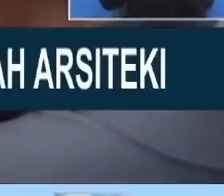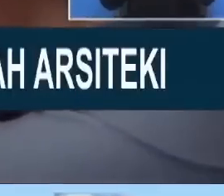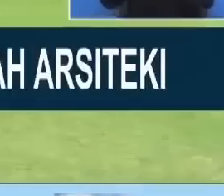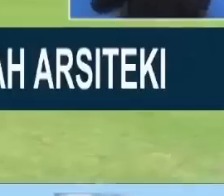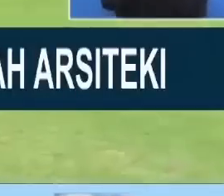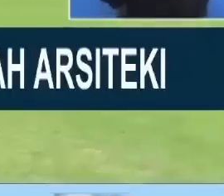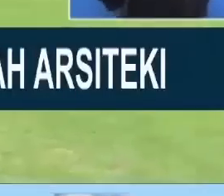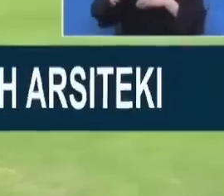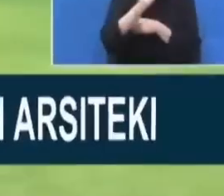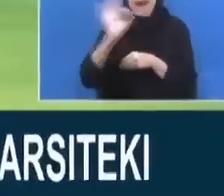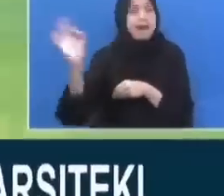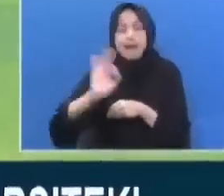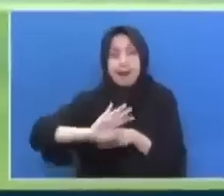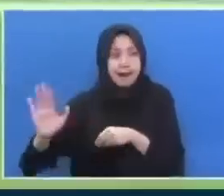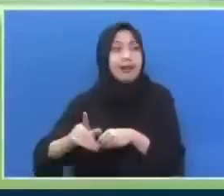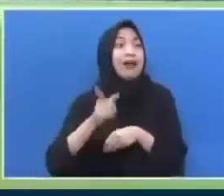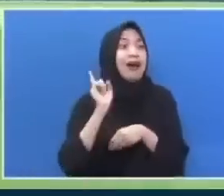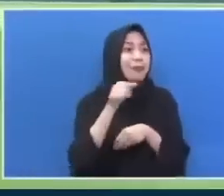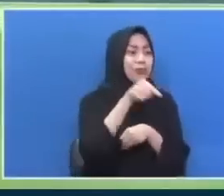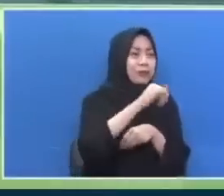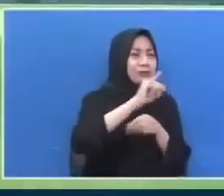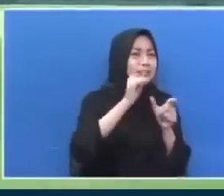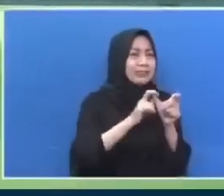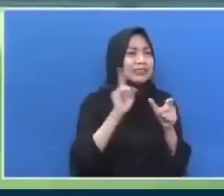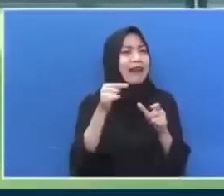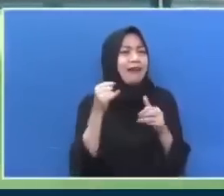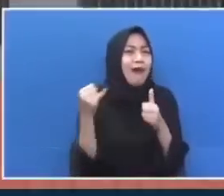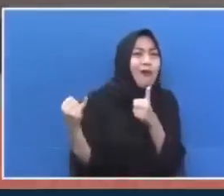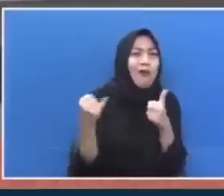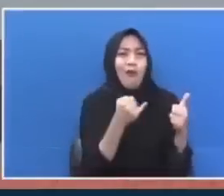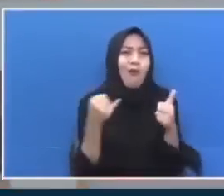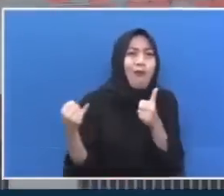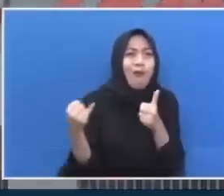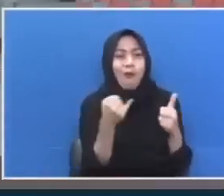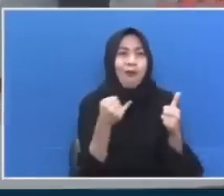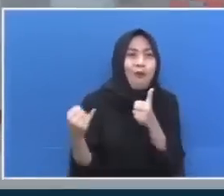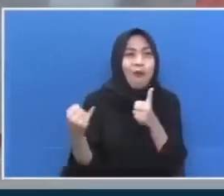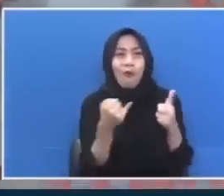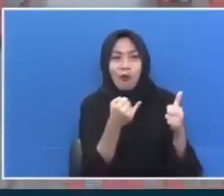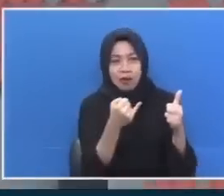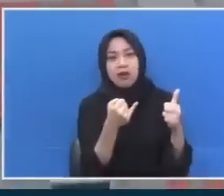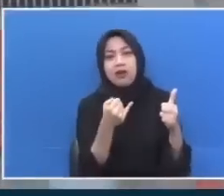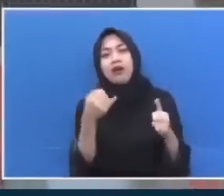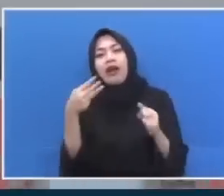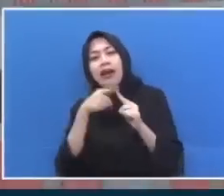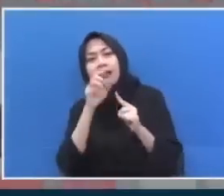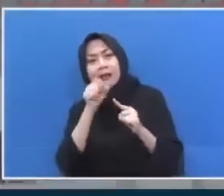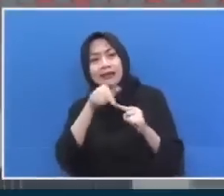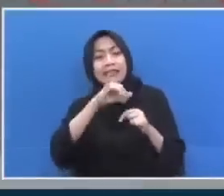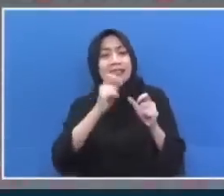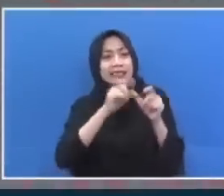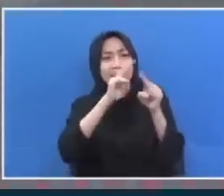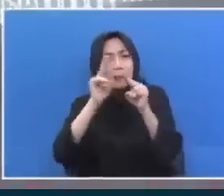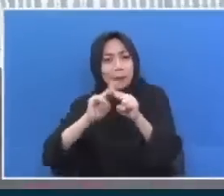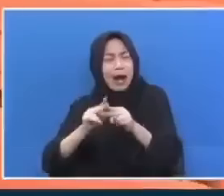pernyataan ini menanggapi polemik renovasi Jakarta International Stadium atau JIS. Erick menegaskan perbaikan JIS untuk